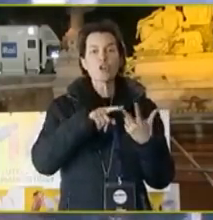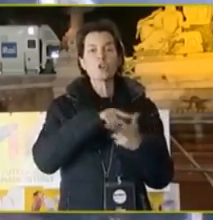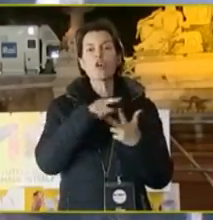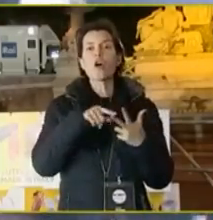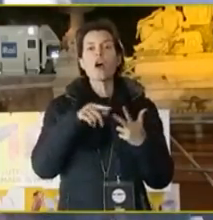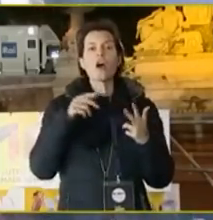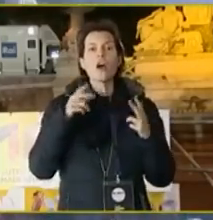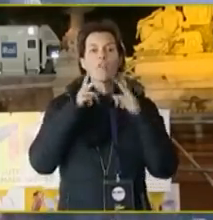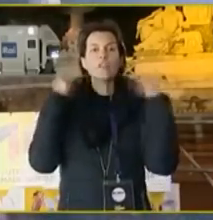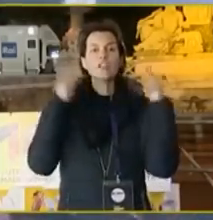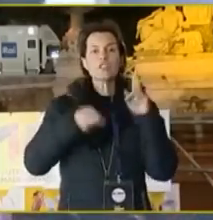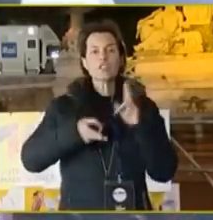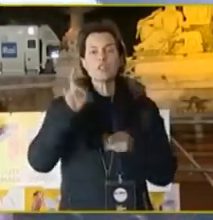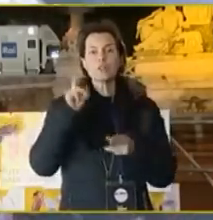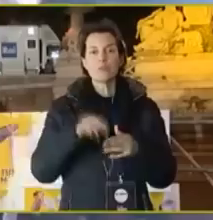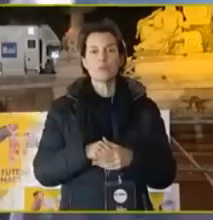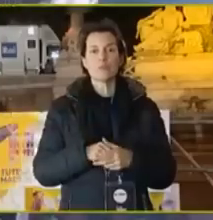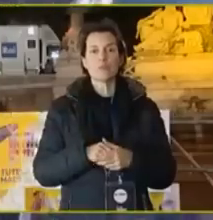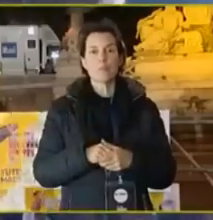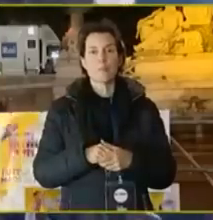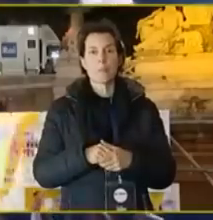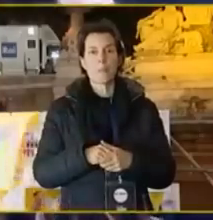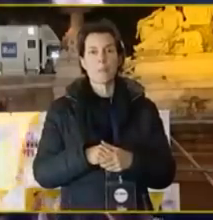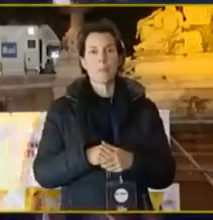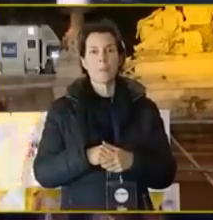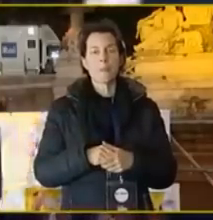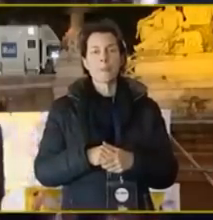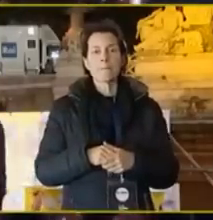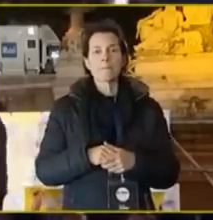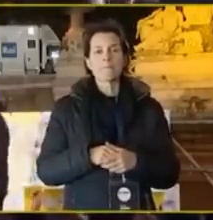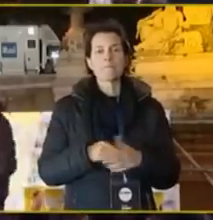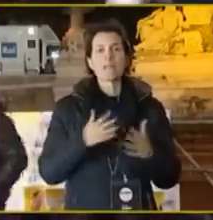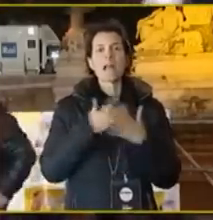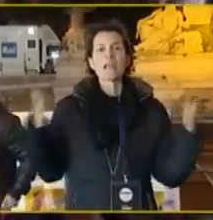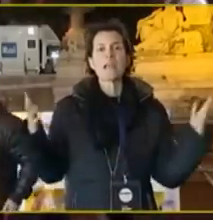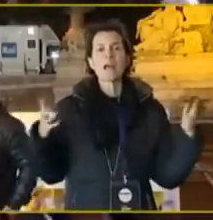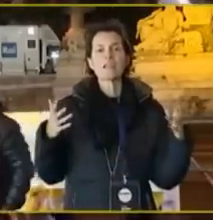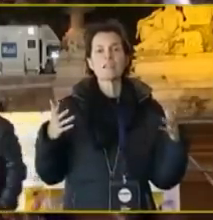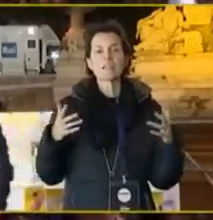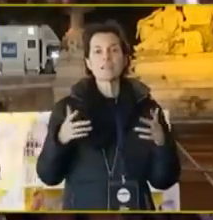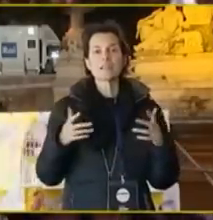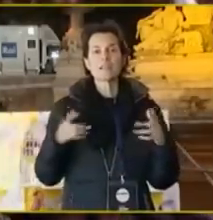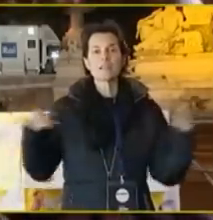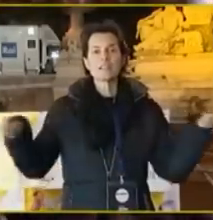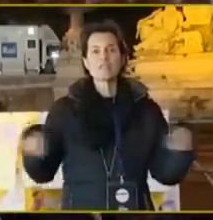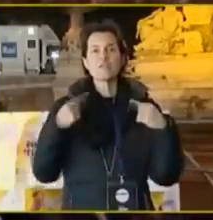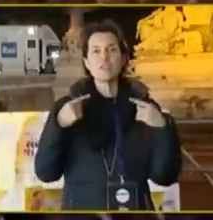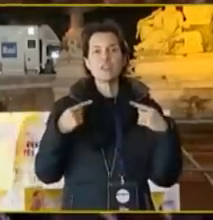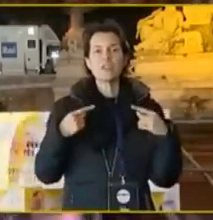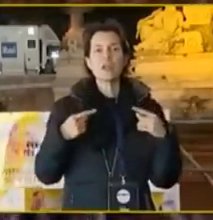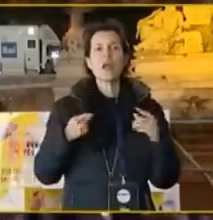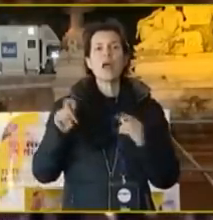La grande sfida è realizzare questo programma per farvi percepire i miglioramenti e non